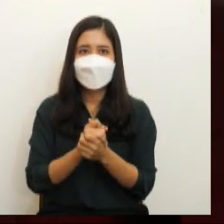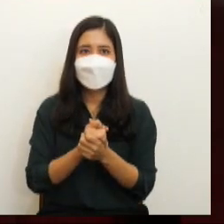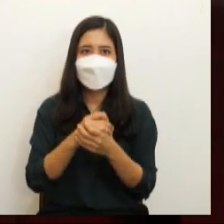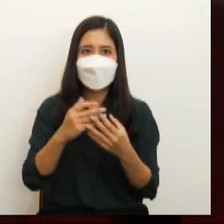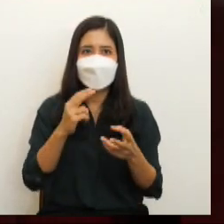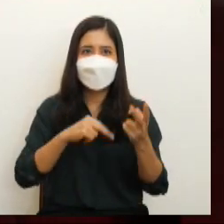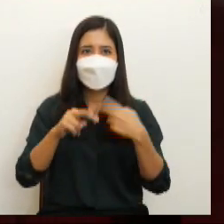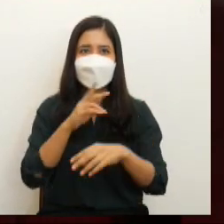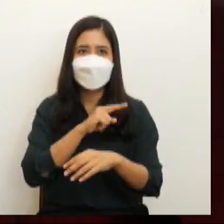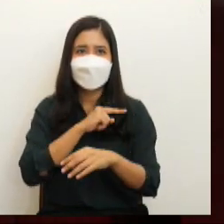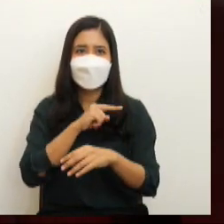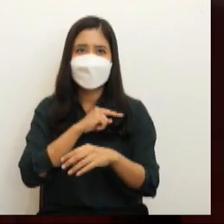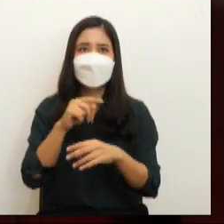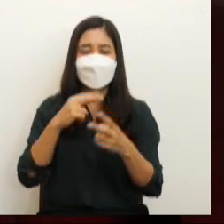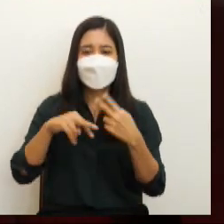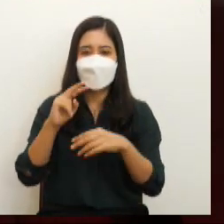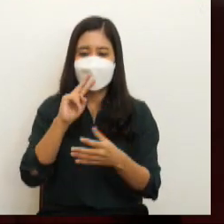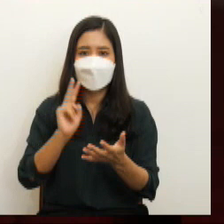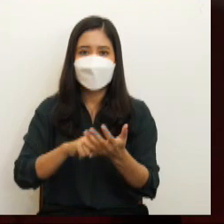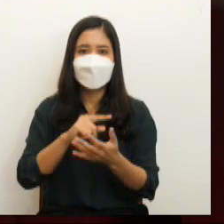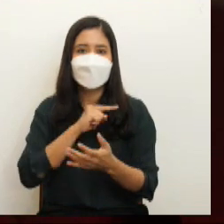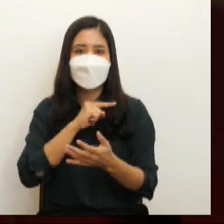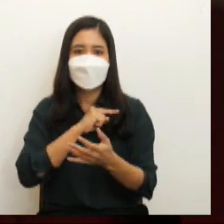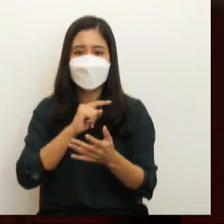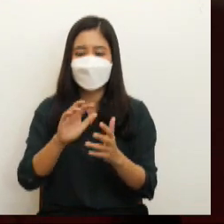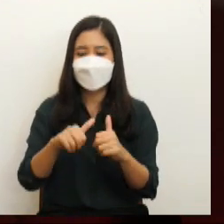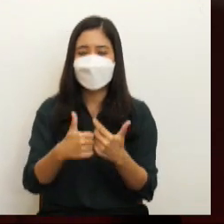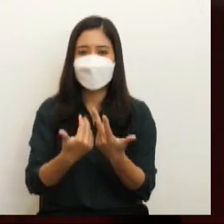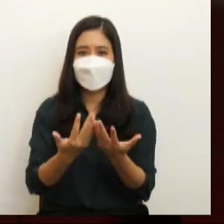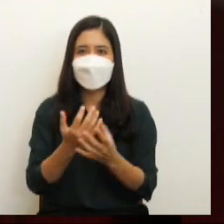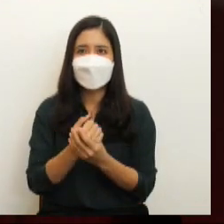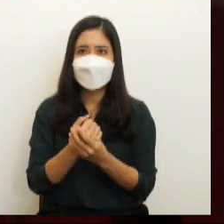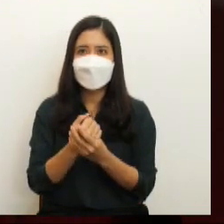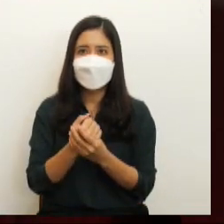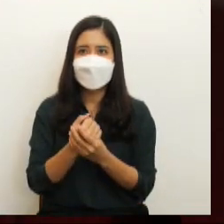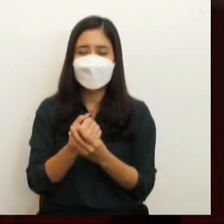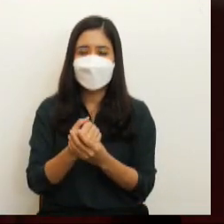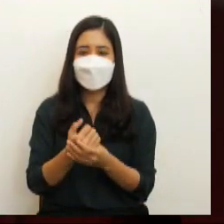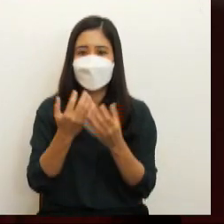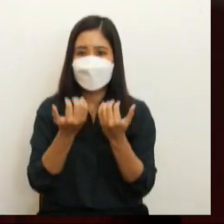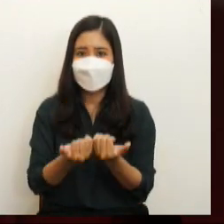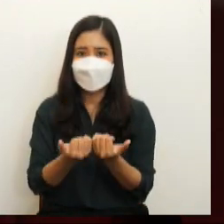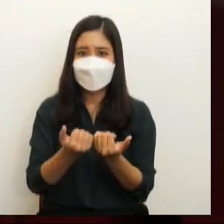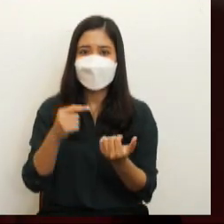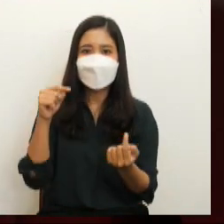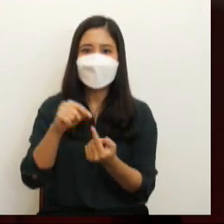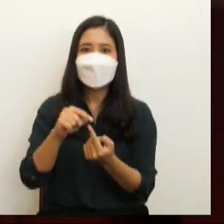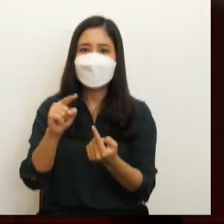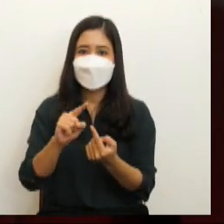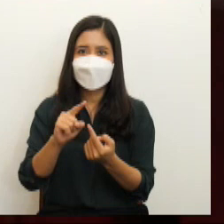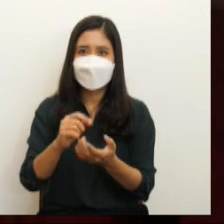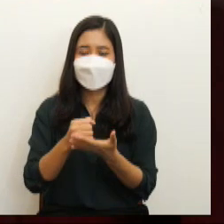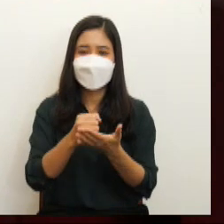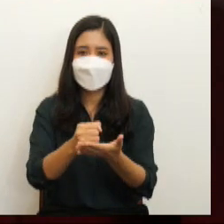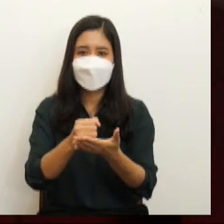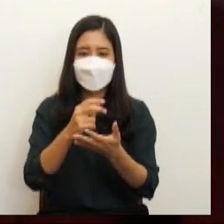กลับมาเรียนได้เหมือนเดิมแล้วก็การฝึกงาน ในส่วนของงานอาชีวศึกษาระบบทวิภาคีนะคะก็จะรับทราบปั